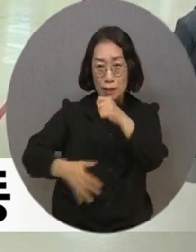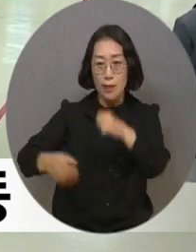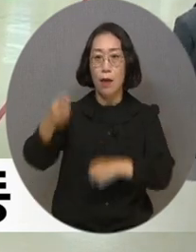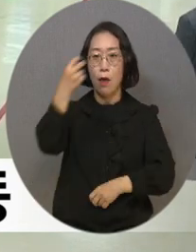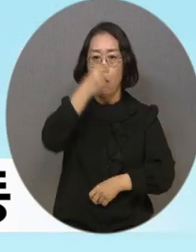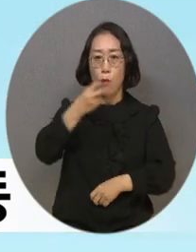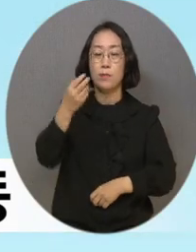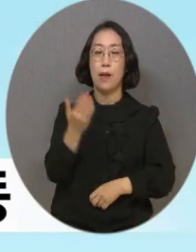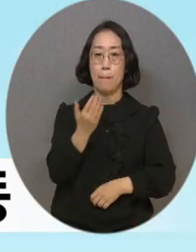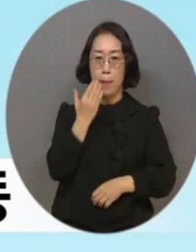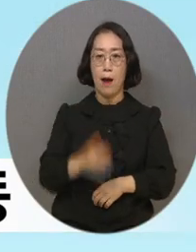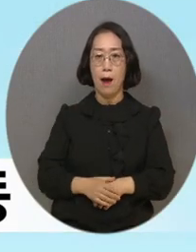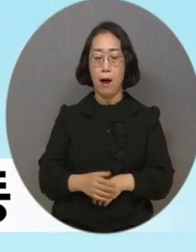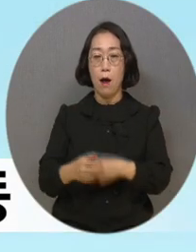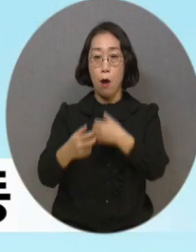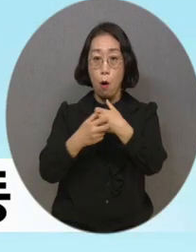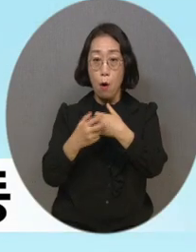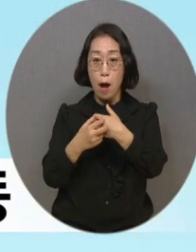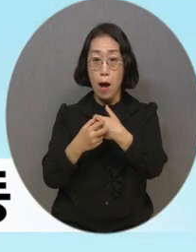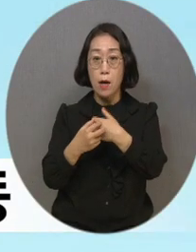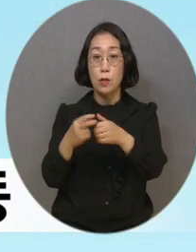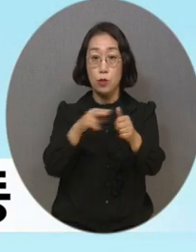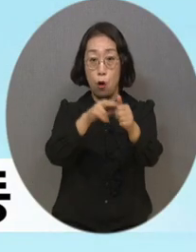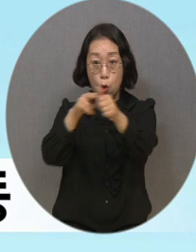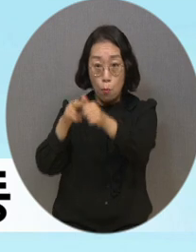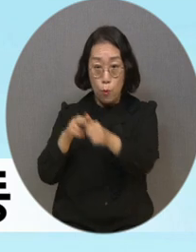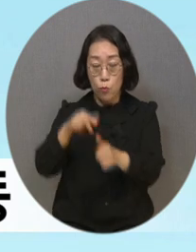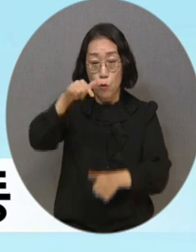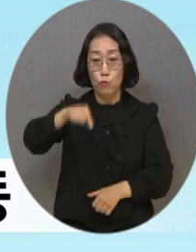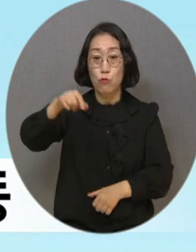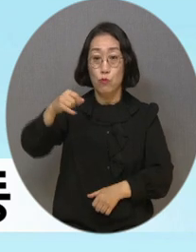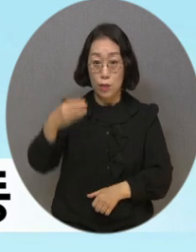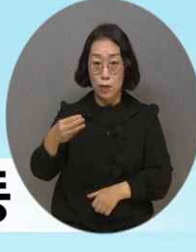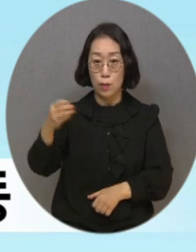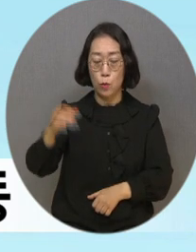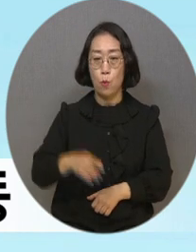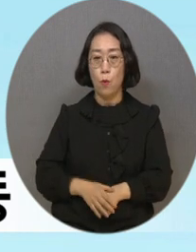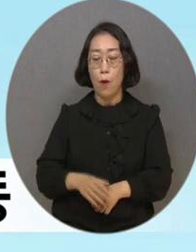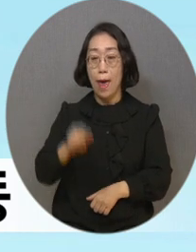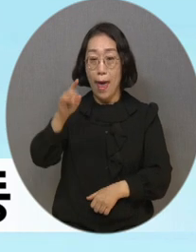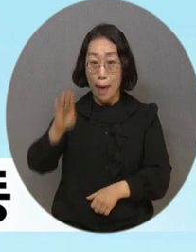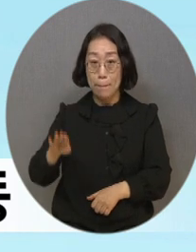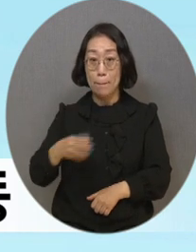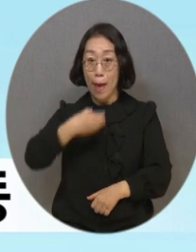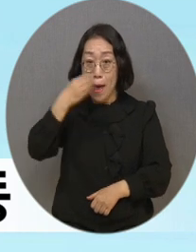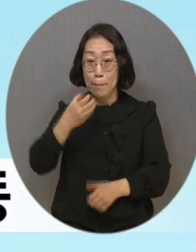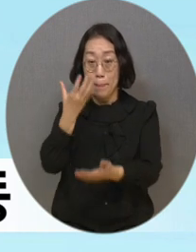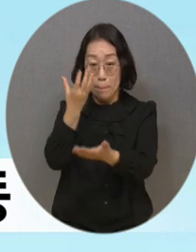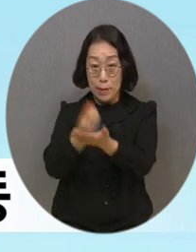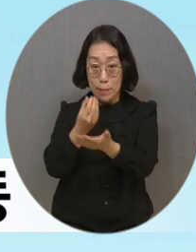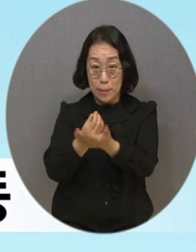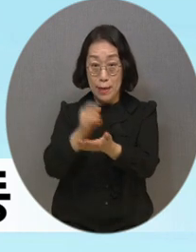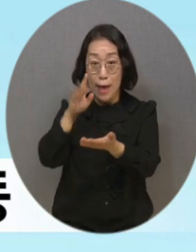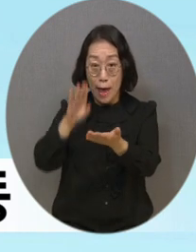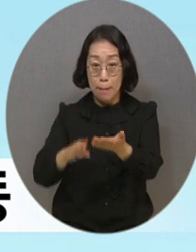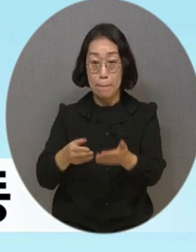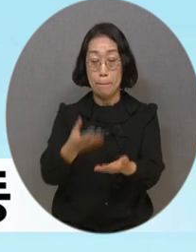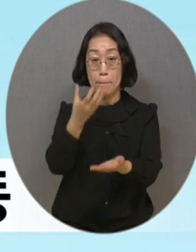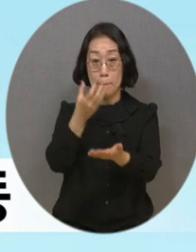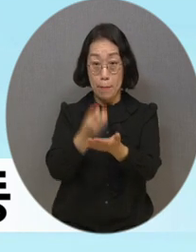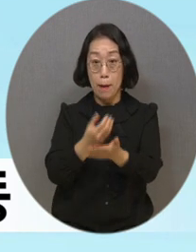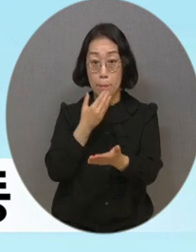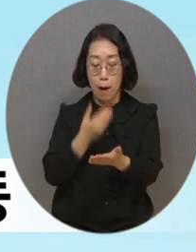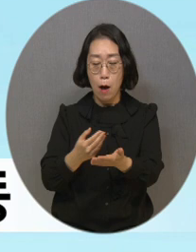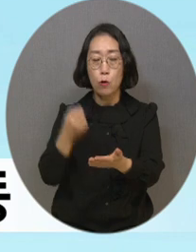겁니다. 건강정보 고속도로는 구글 플레이스토어 또는 애플 앱스토어에서 나의 건강기록 앱을